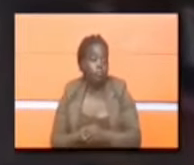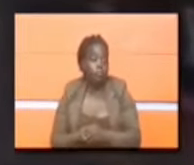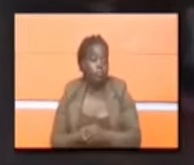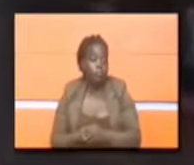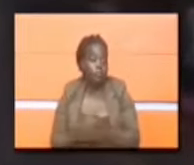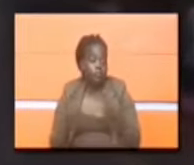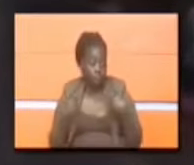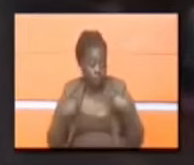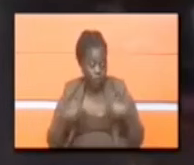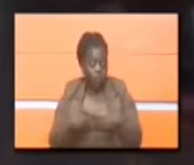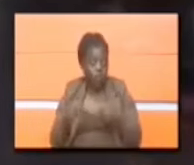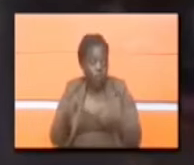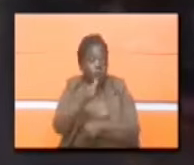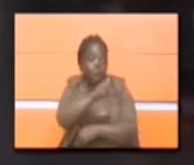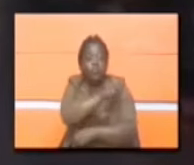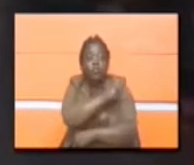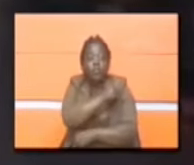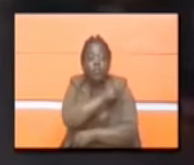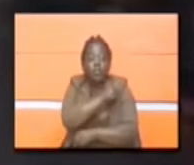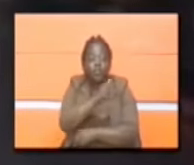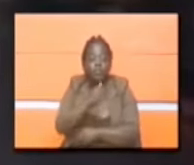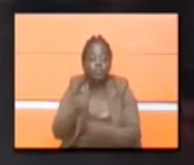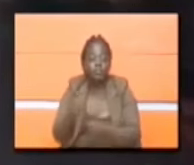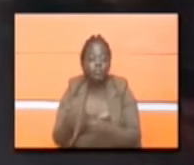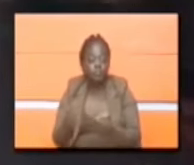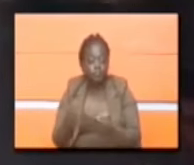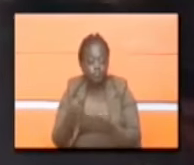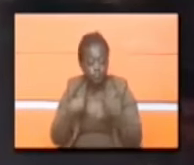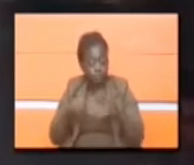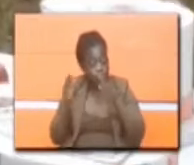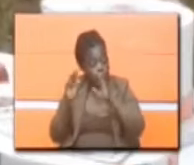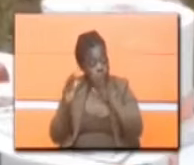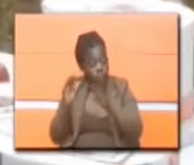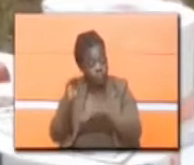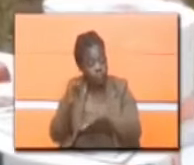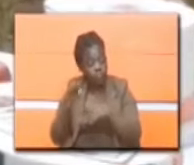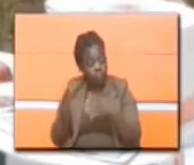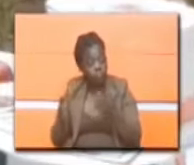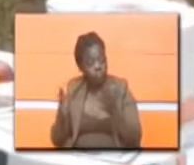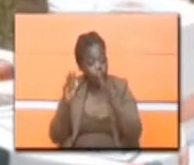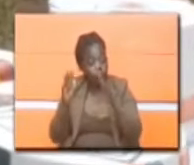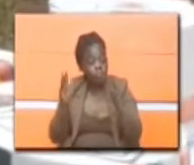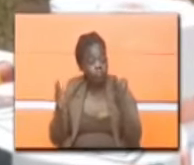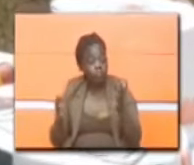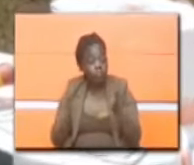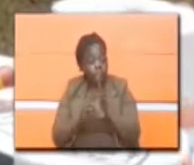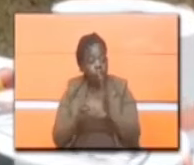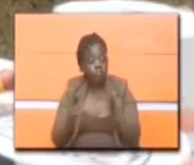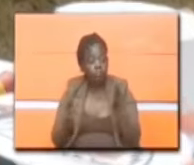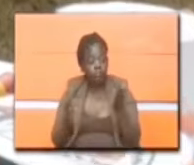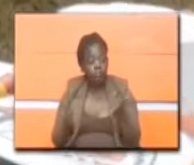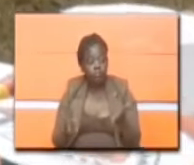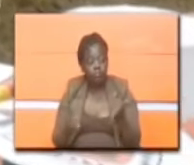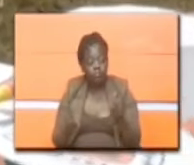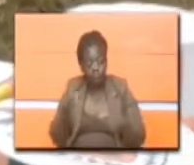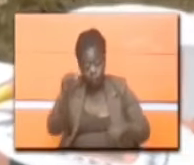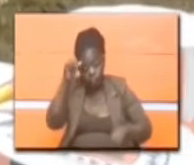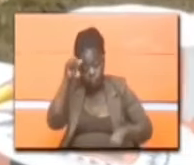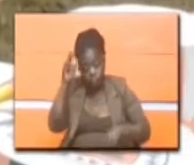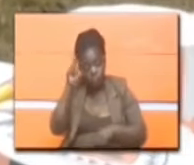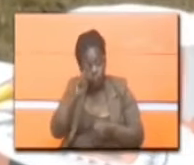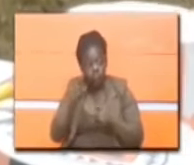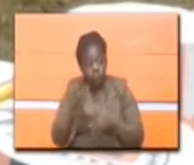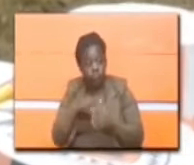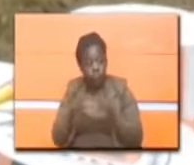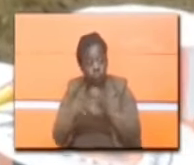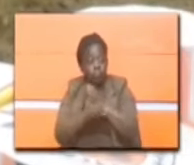we as an authority we appreciate that a great deal. Ku mukolo Weeraga alopedde Kisaka bannakigwanyizi abeesomye